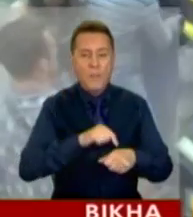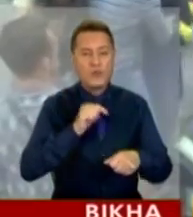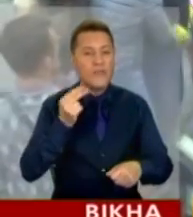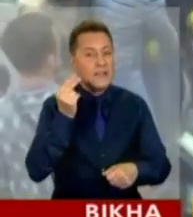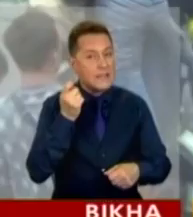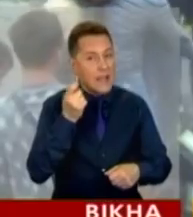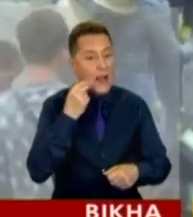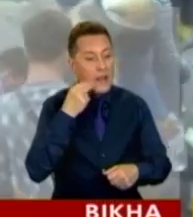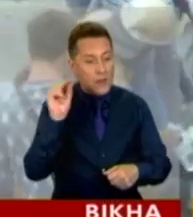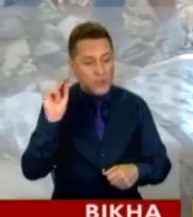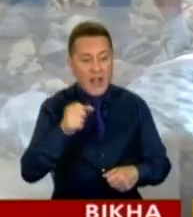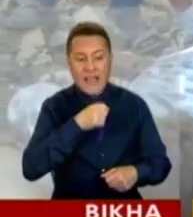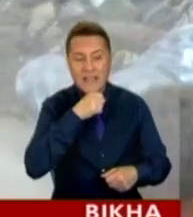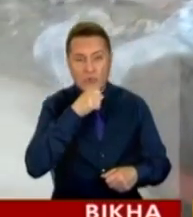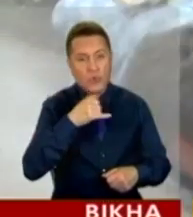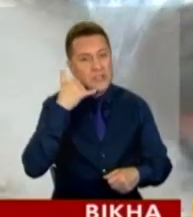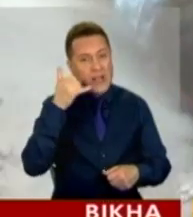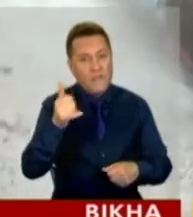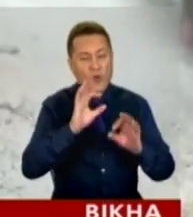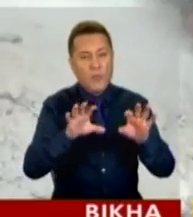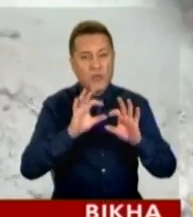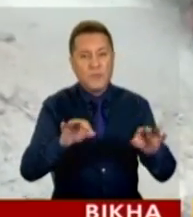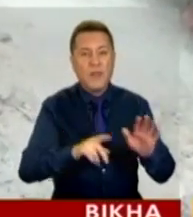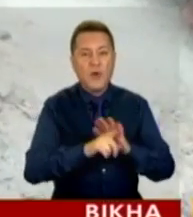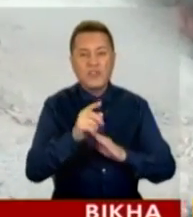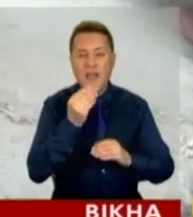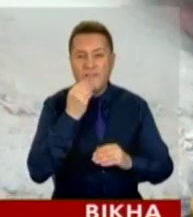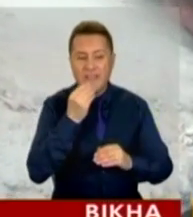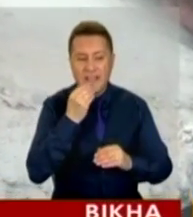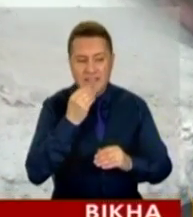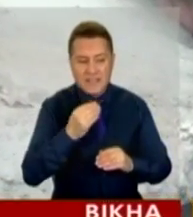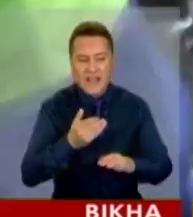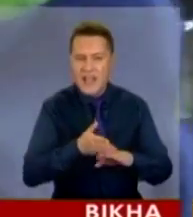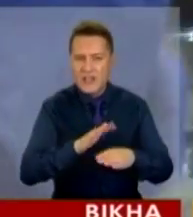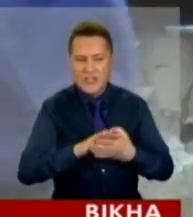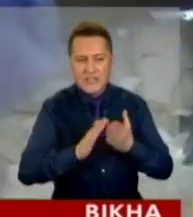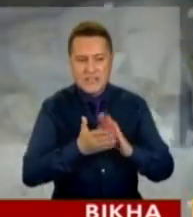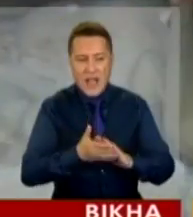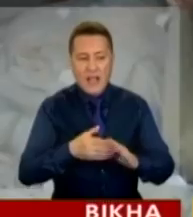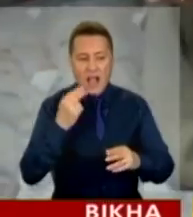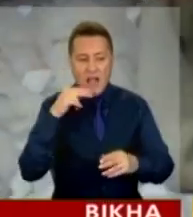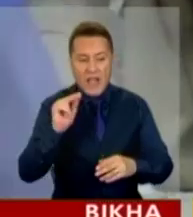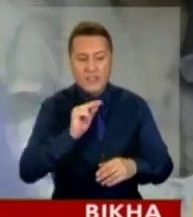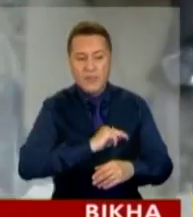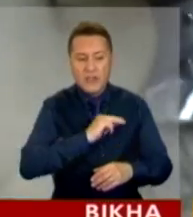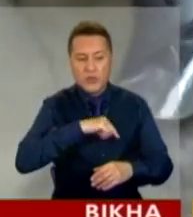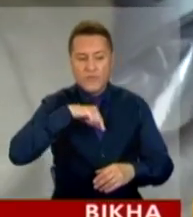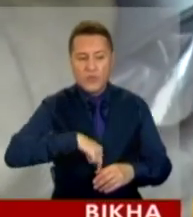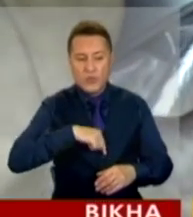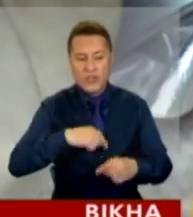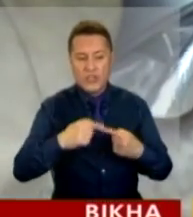ліпше. Дідусь Богданчика телефоном розповів, він вже почав їсти. Попри тяжкий стан, в нього краще почали працювати внутрішні